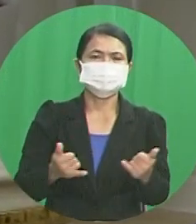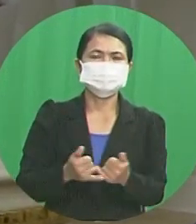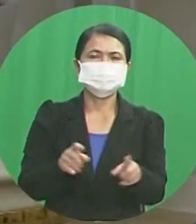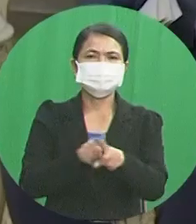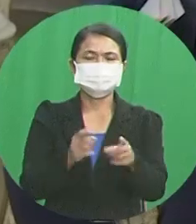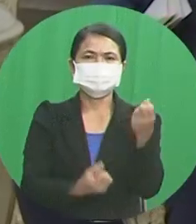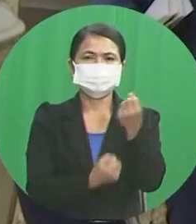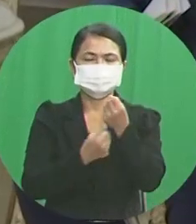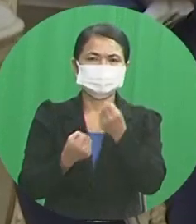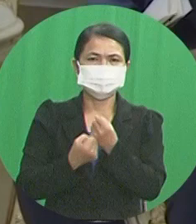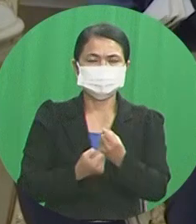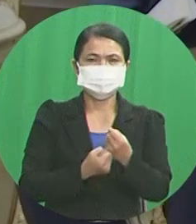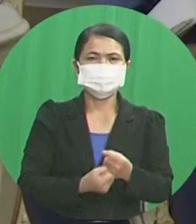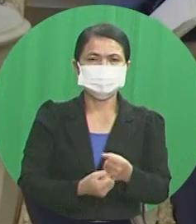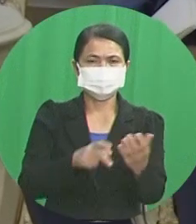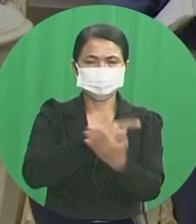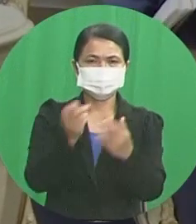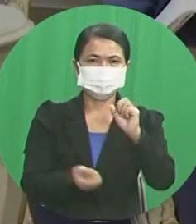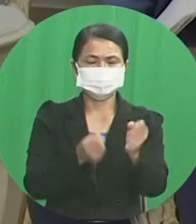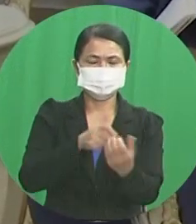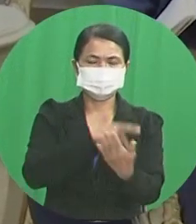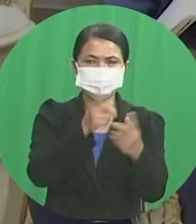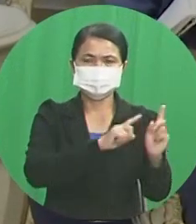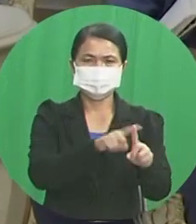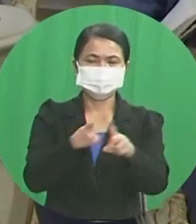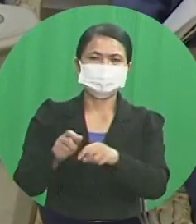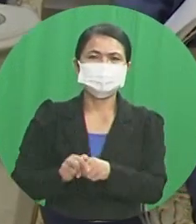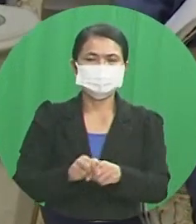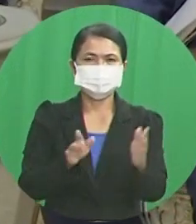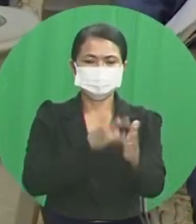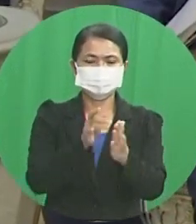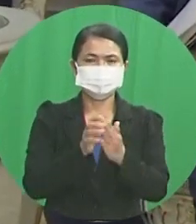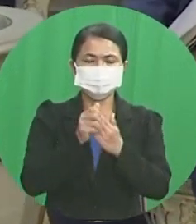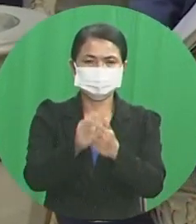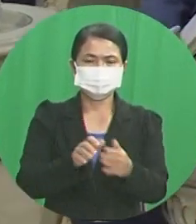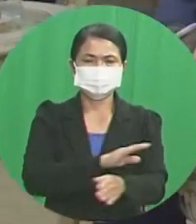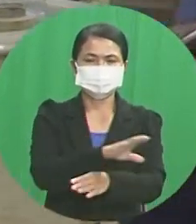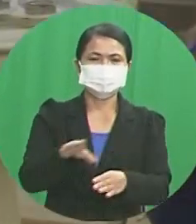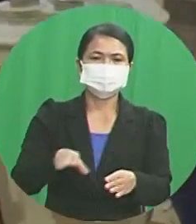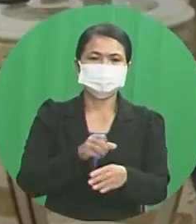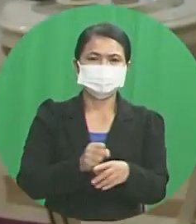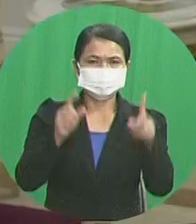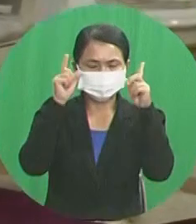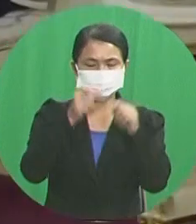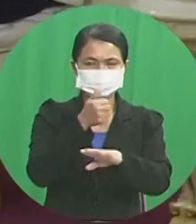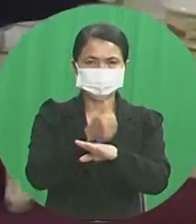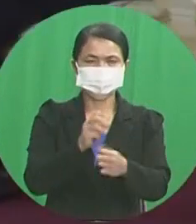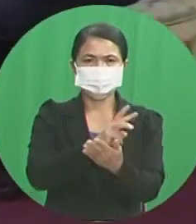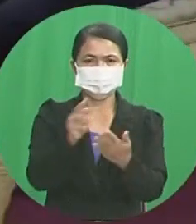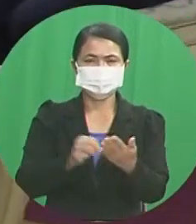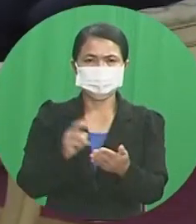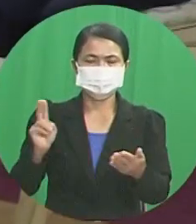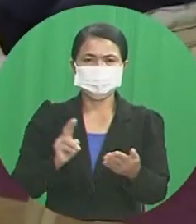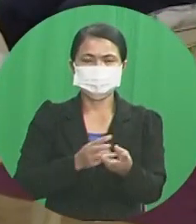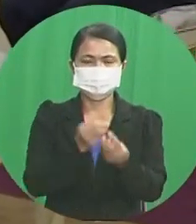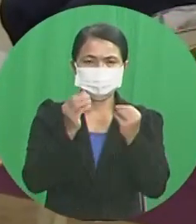ជាការគាំទ្រចំពោះកម្មវិធីកែតម្រង់ផ្សេងៗទៀតរបស់រាជរដ្ឋាភិបាលកម្ពុជាឯកឧត្តមអគ្គបដិទ្ធសភាចារ